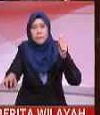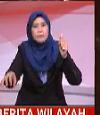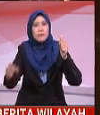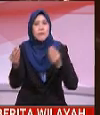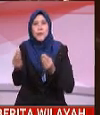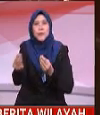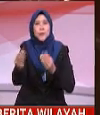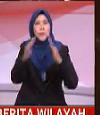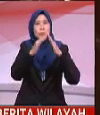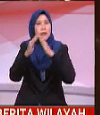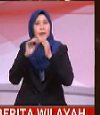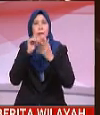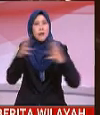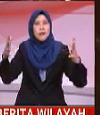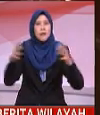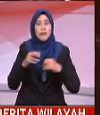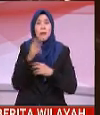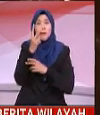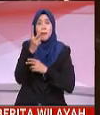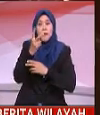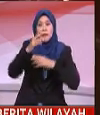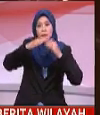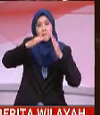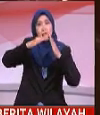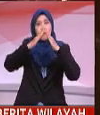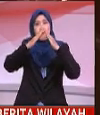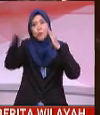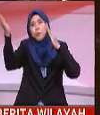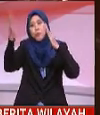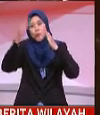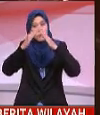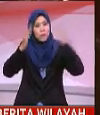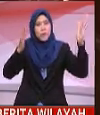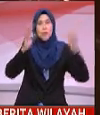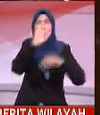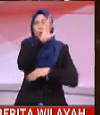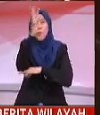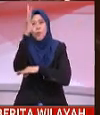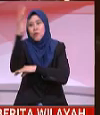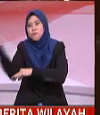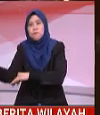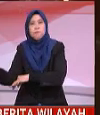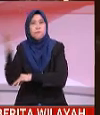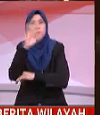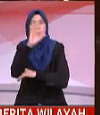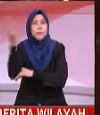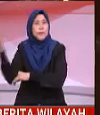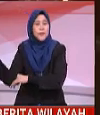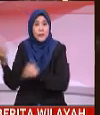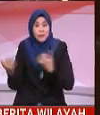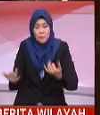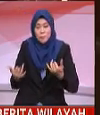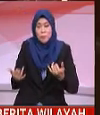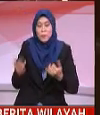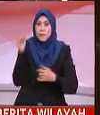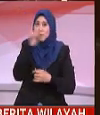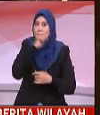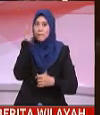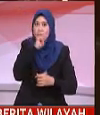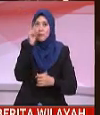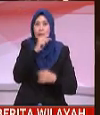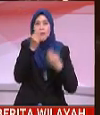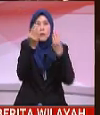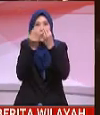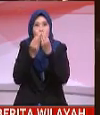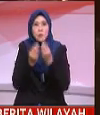ni atap-atap berterbangan, pokok-pokok gitu je. Tapi sekarang ni agak teruk sebab